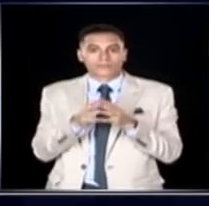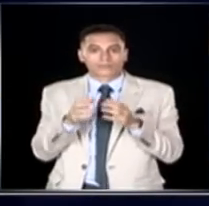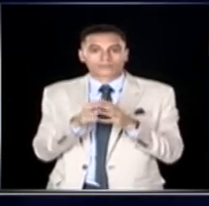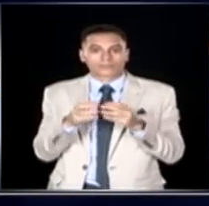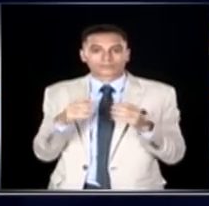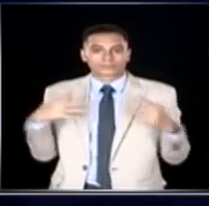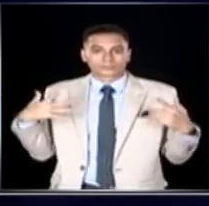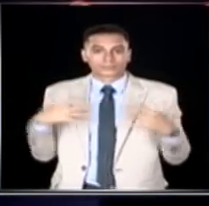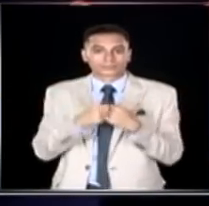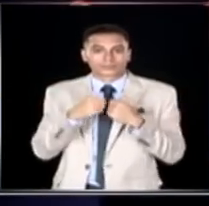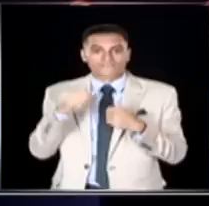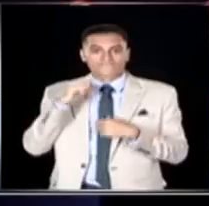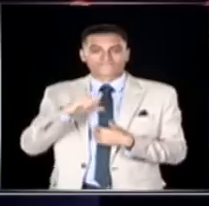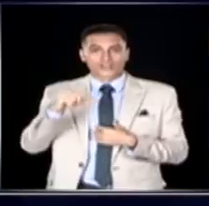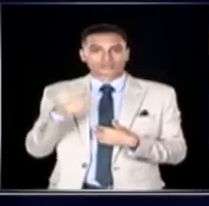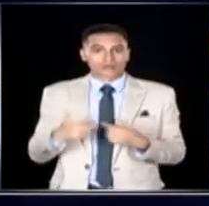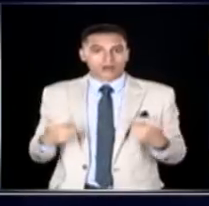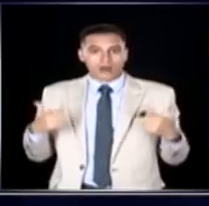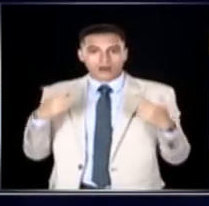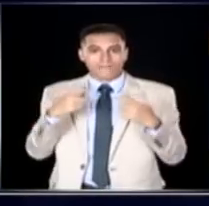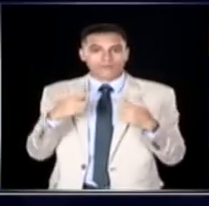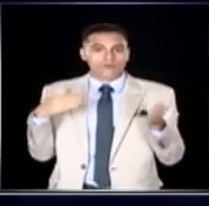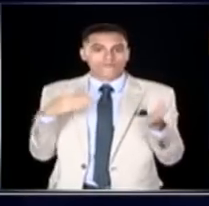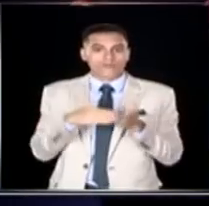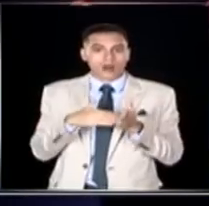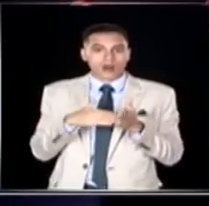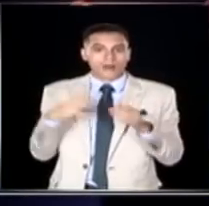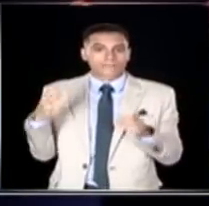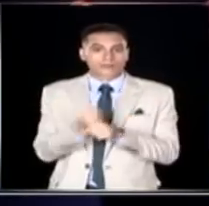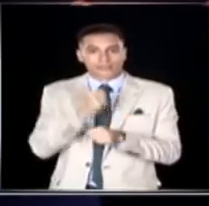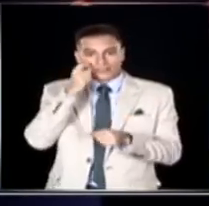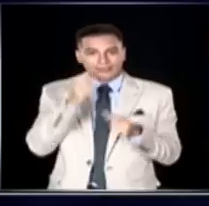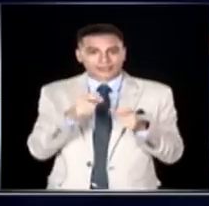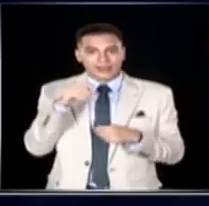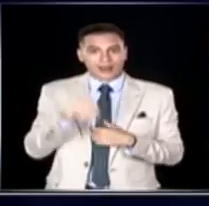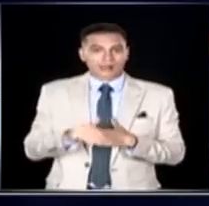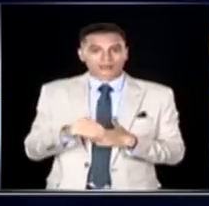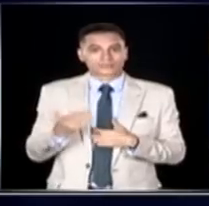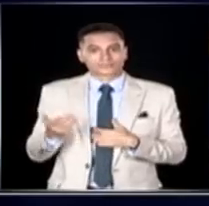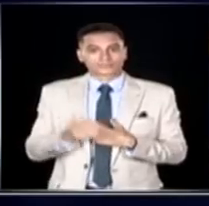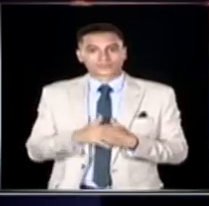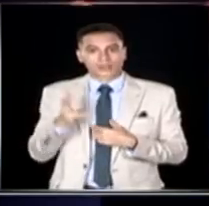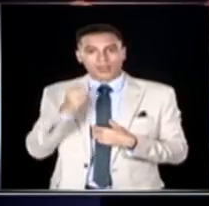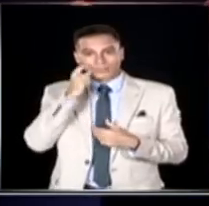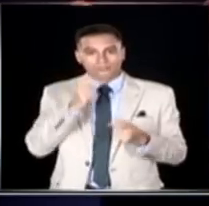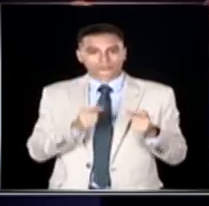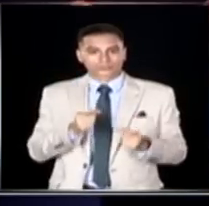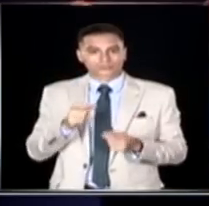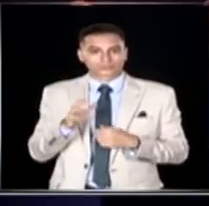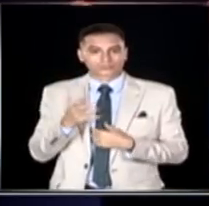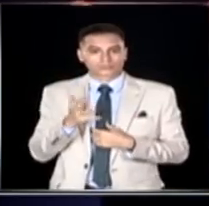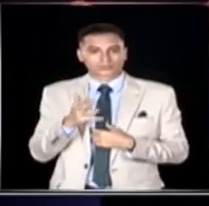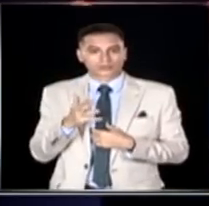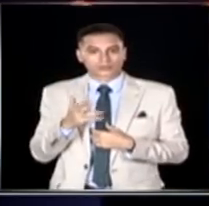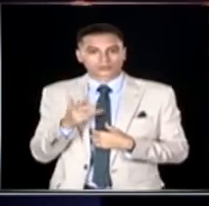الوقود. يعني فشلة وما عرفوش يطلعوا الرهائن. لا، كانوا كم رهينة؟ مش